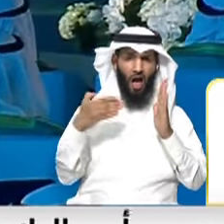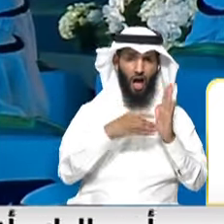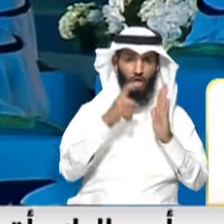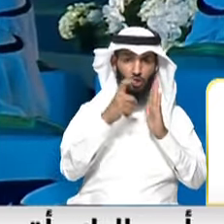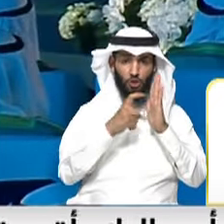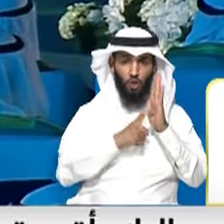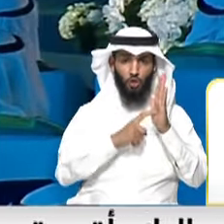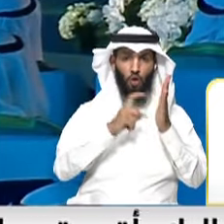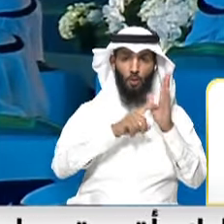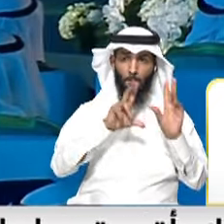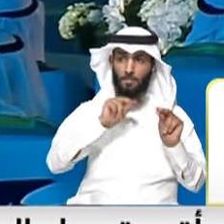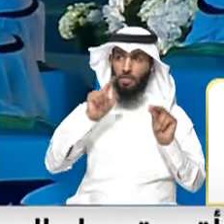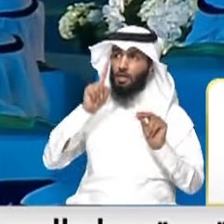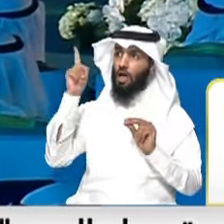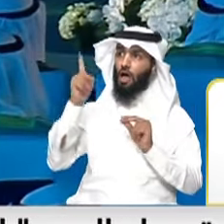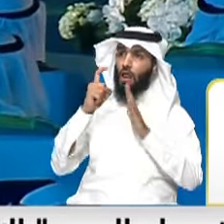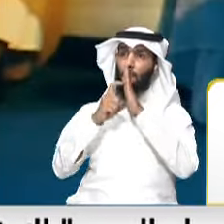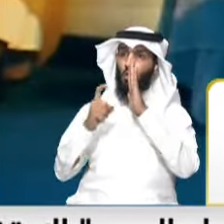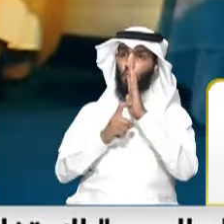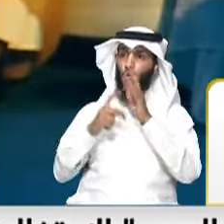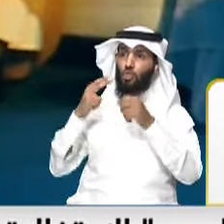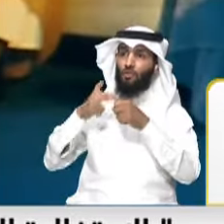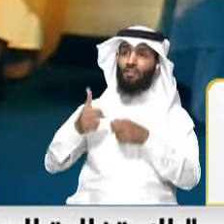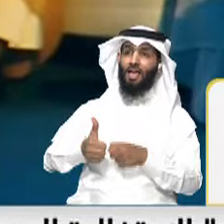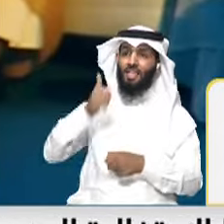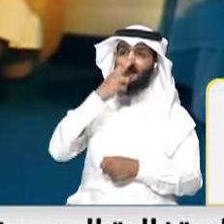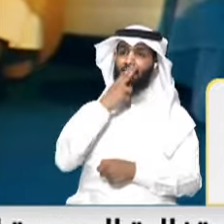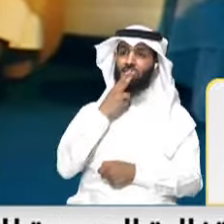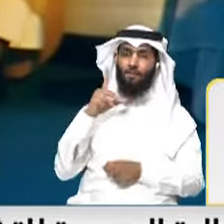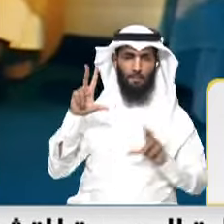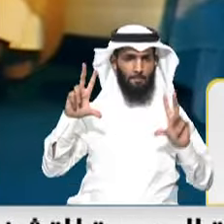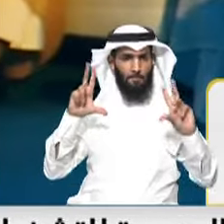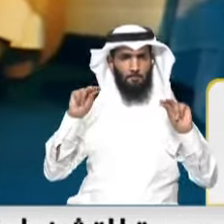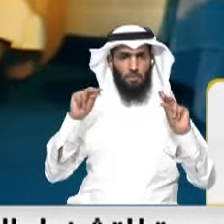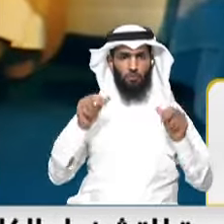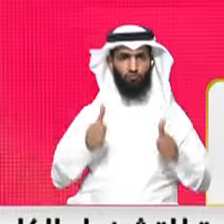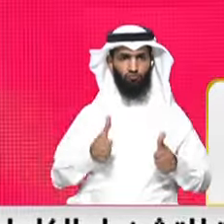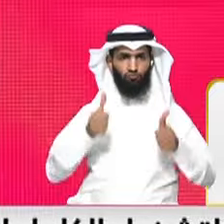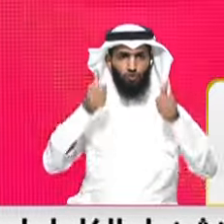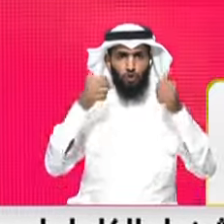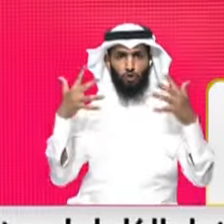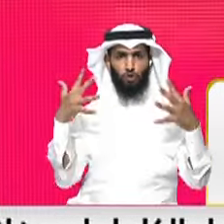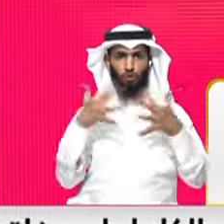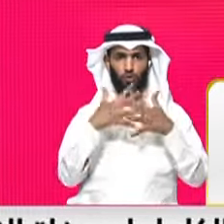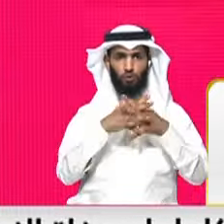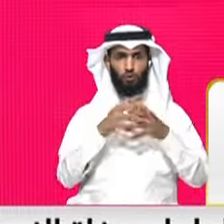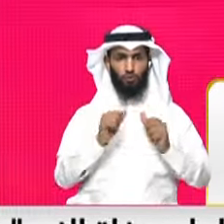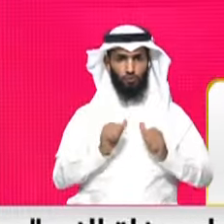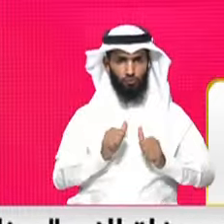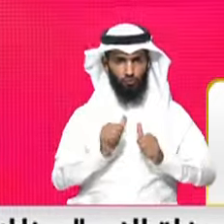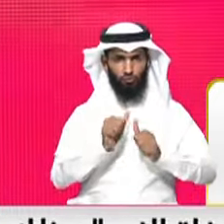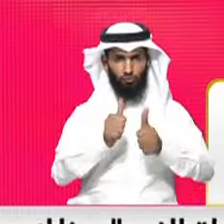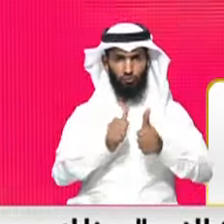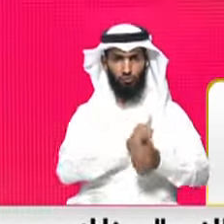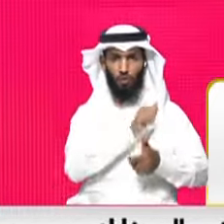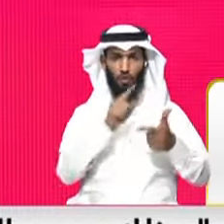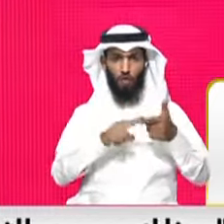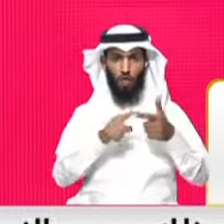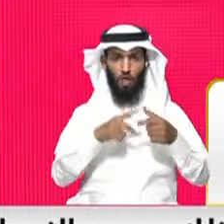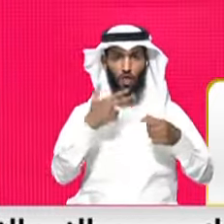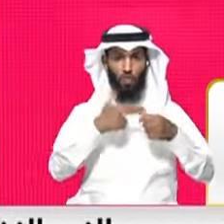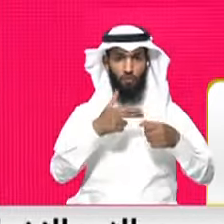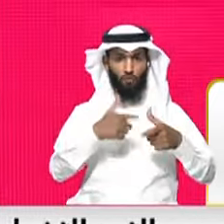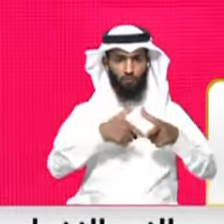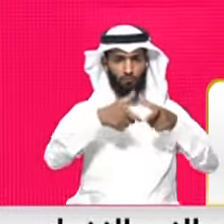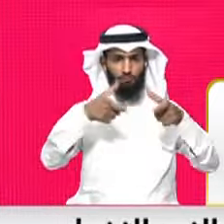العالمية، وتمكن مؤسسة البترول الكويتية وشركاتها التابعة من التوسع في تصدير وتسويق